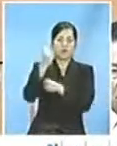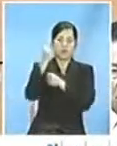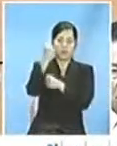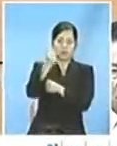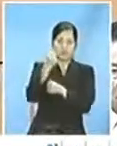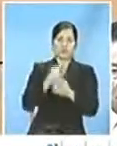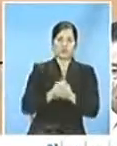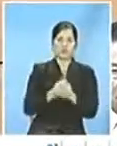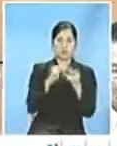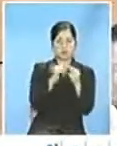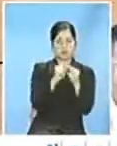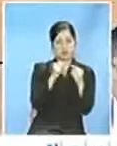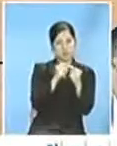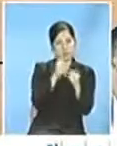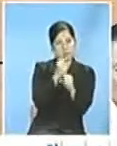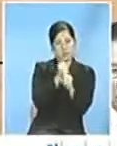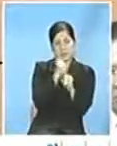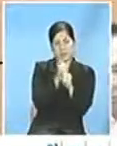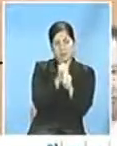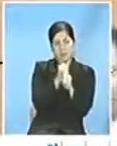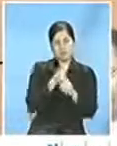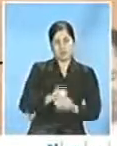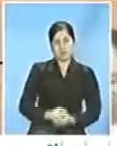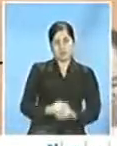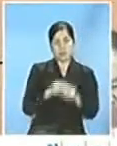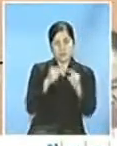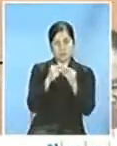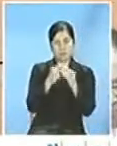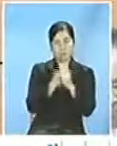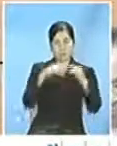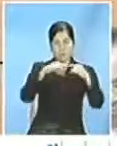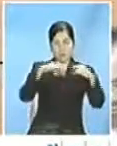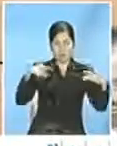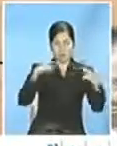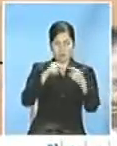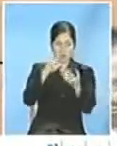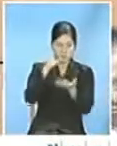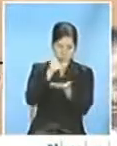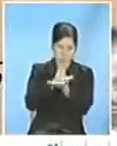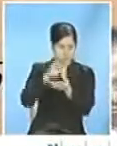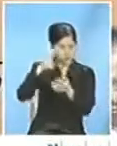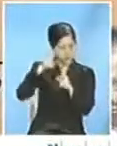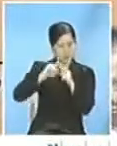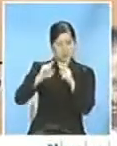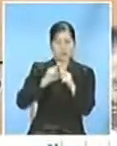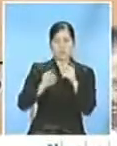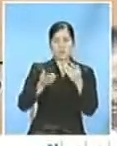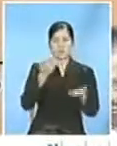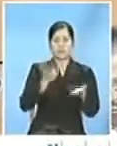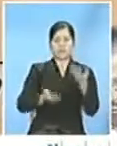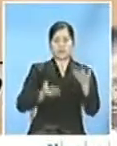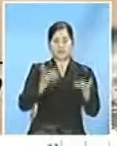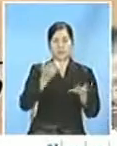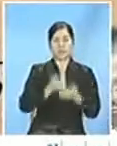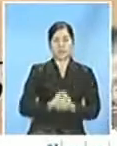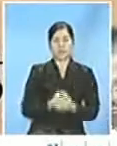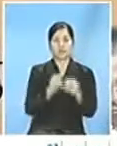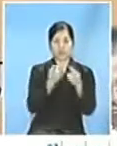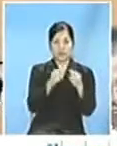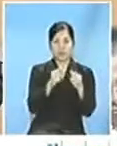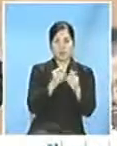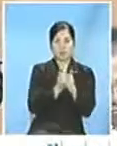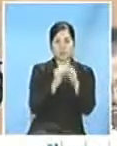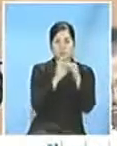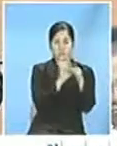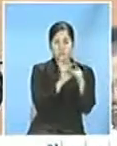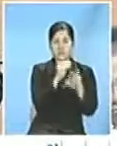ขับสั่งเจ้าพนักงานอันเป็นความผิดโดยทั่วไปที่ให้มาแล้วทั้งสิ้นแต่ว่ามันยังต้องประ